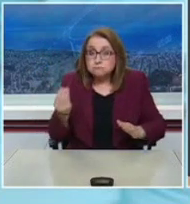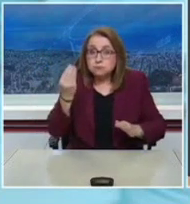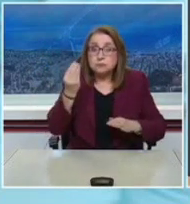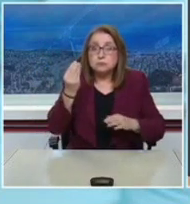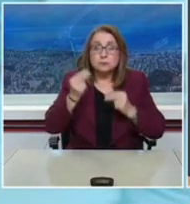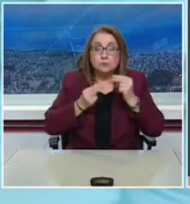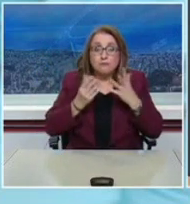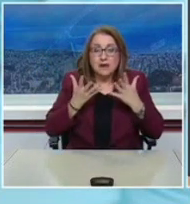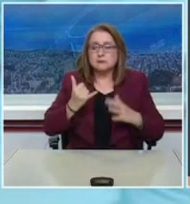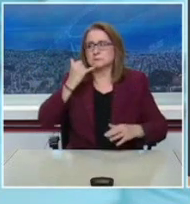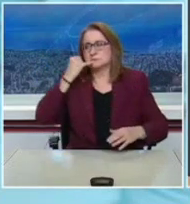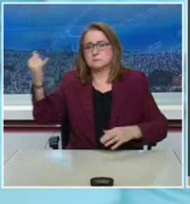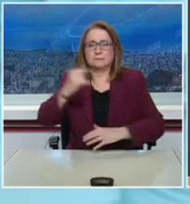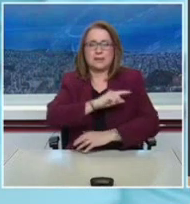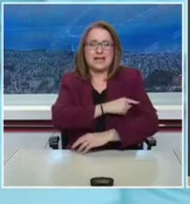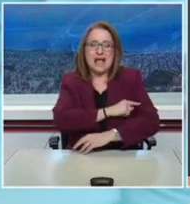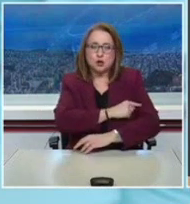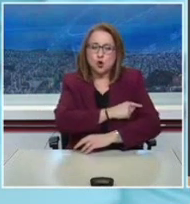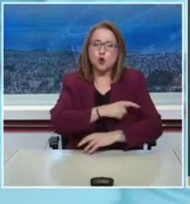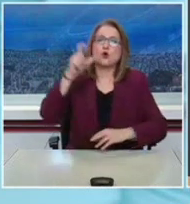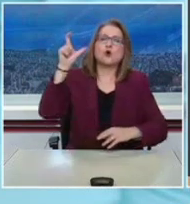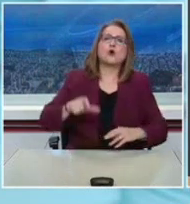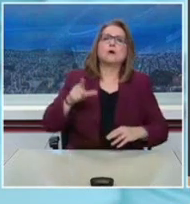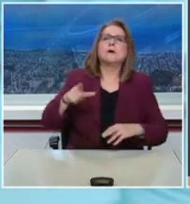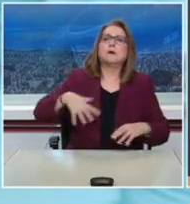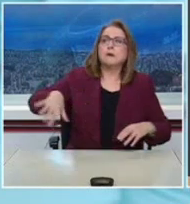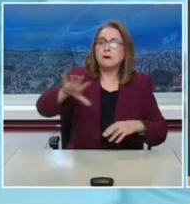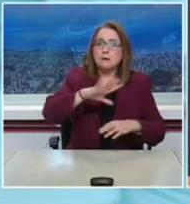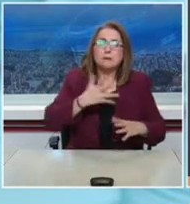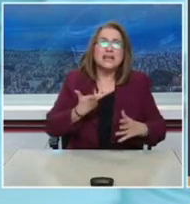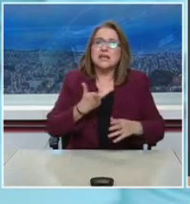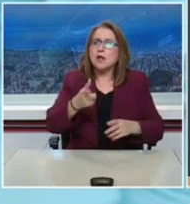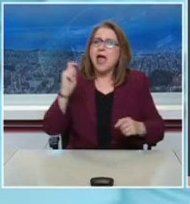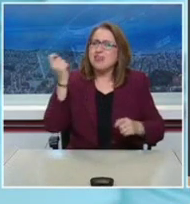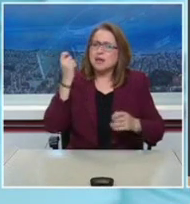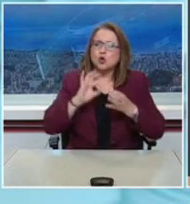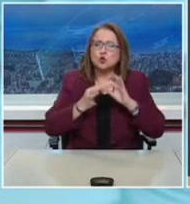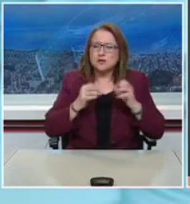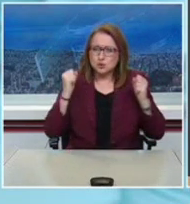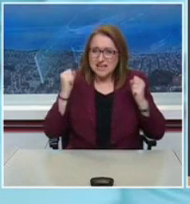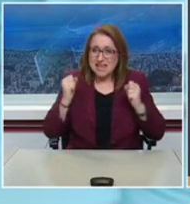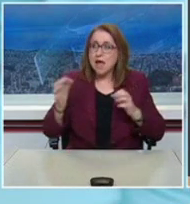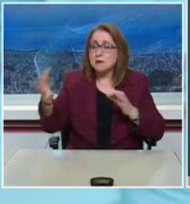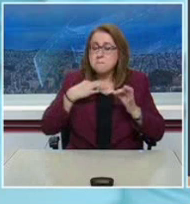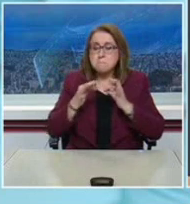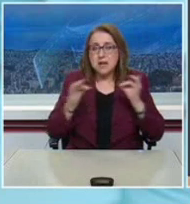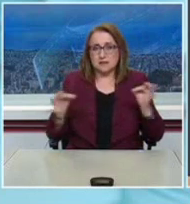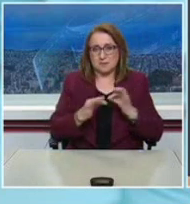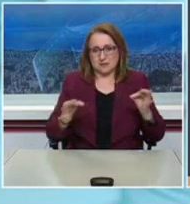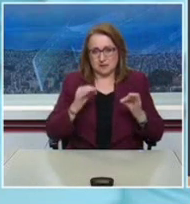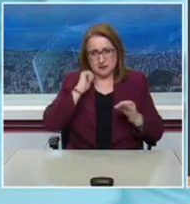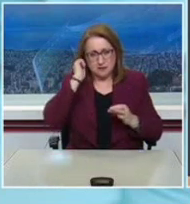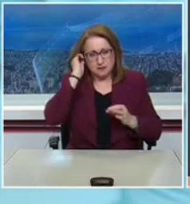Οργανισμό Δημόσιας Υγείας, ώστε να λαμβάνονται τα μέτρα για την προστασία των ανθρώπων και να δίνονται περαιτέρω οδηγίες. Ας προστατέψουμε τους